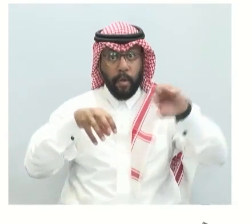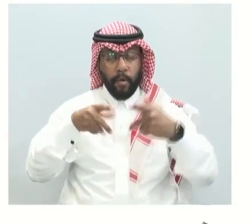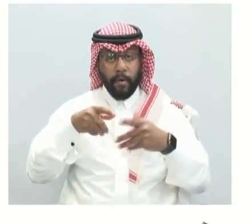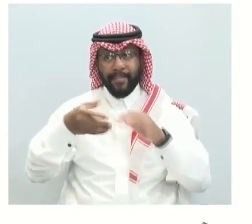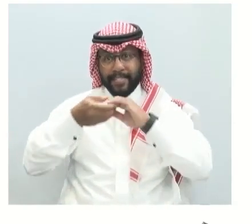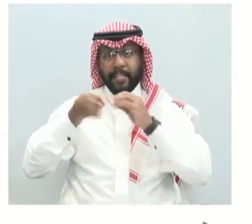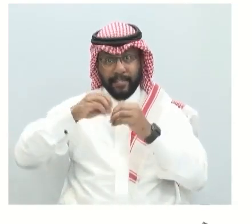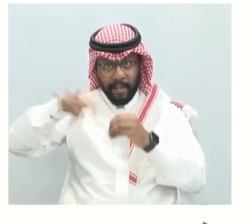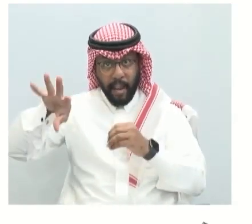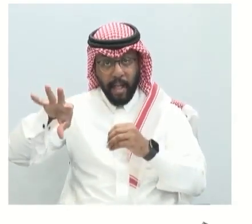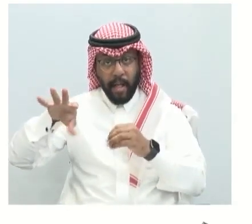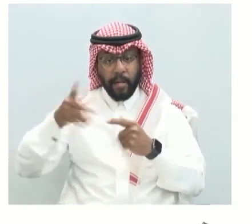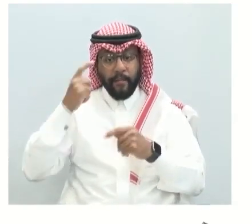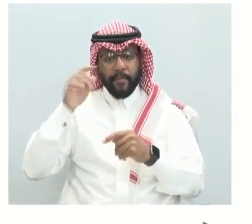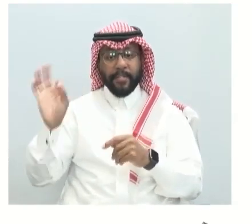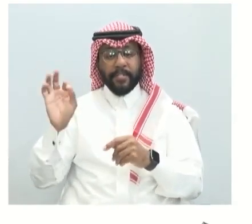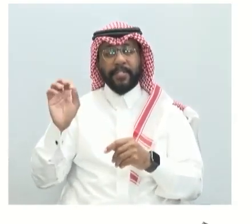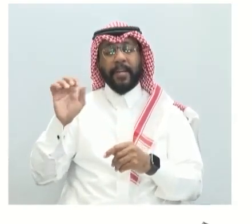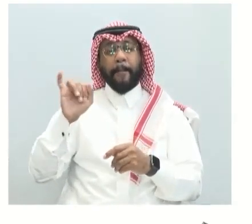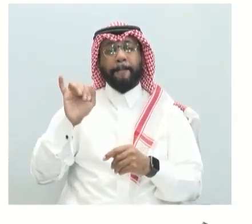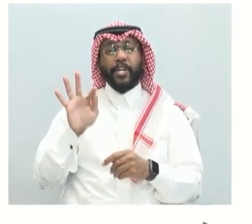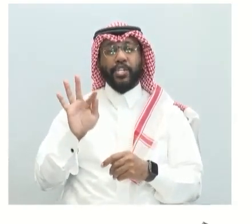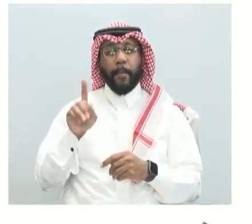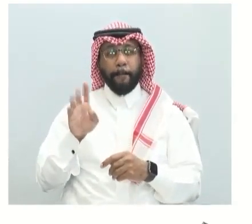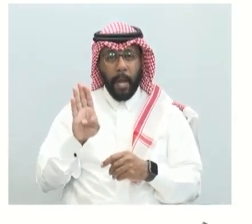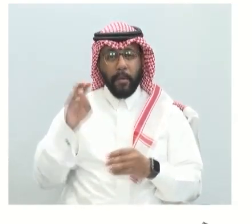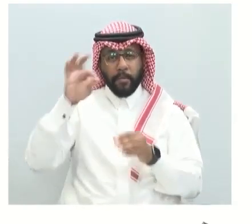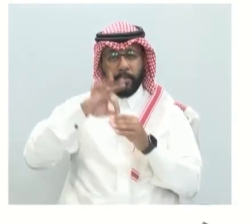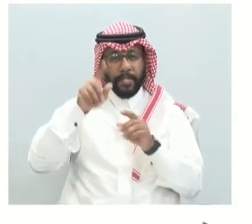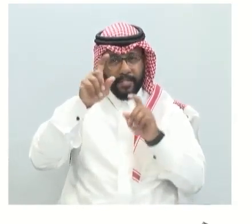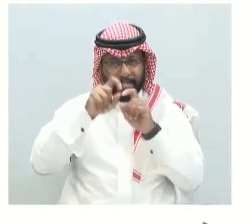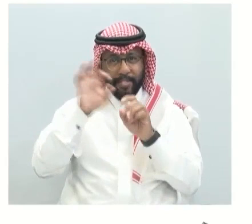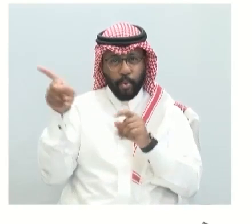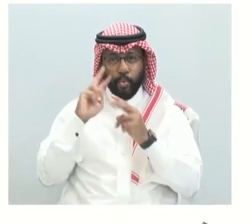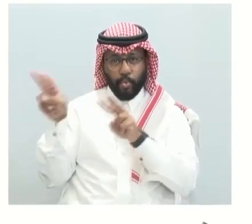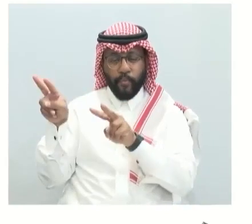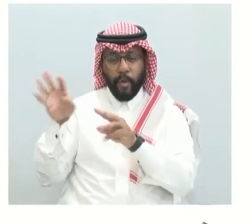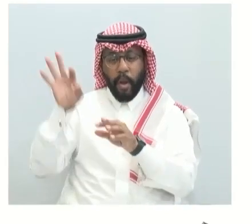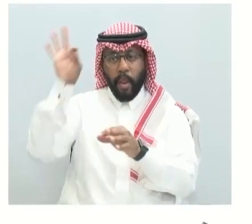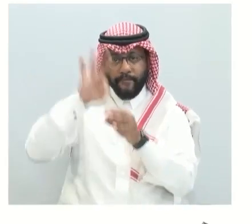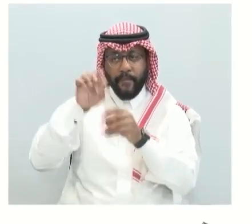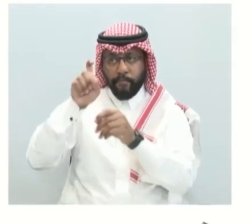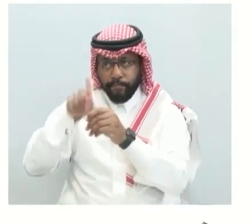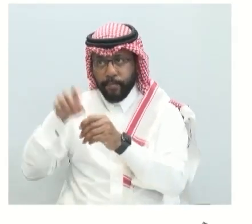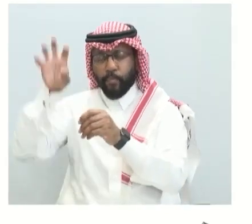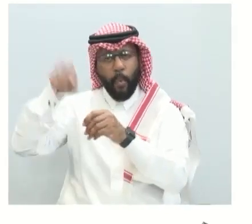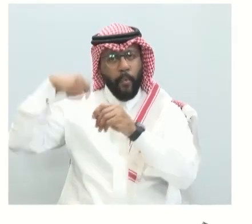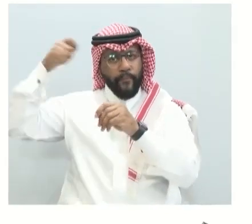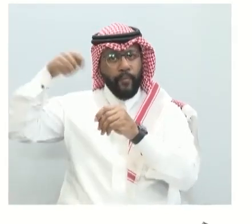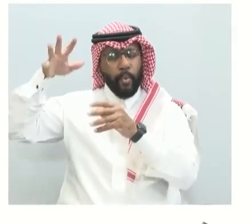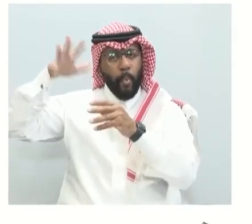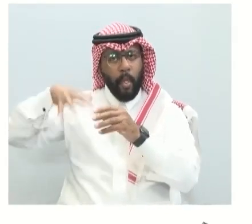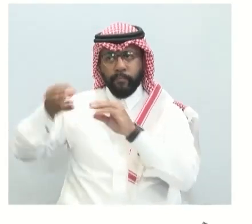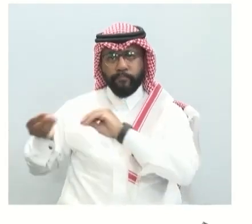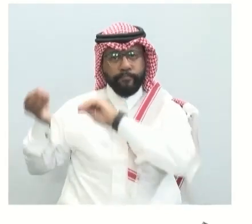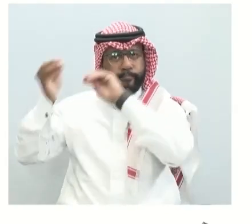باستخدام المشبك او الخاص بالملفات لارسال اي مرفقات مثل الصور ومقاطع الفيديو والملفات